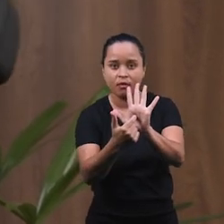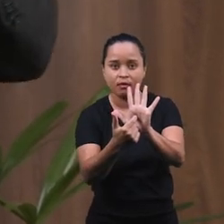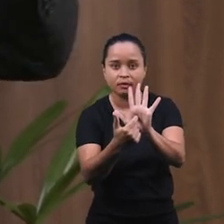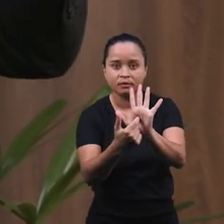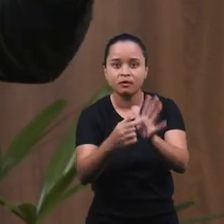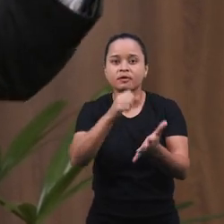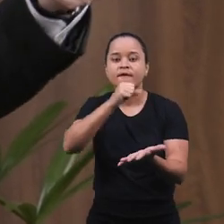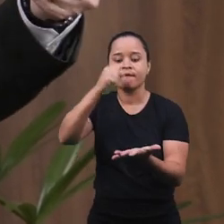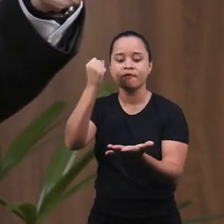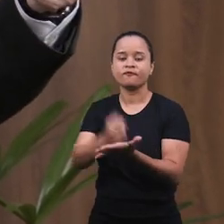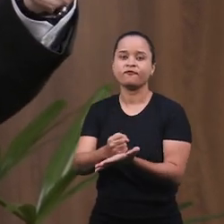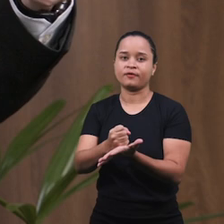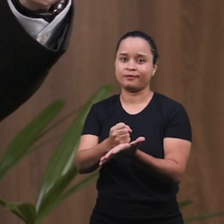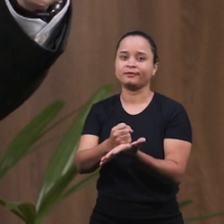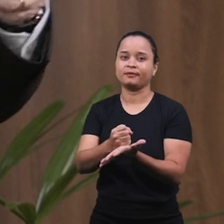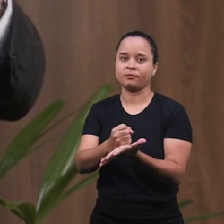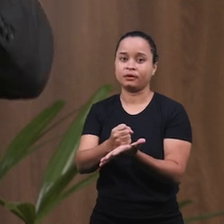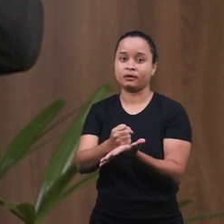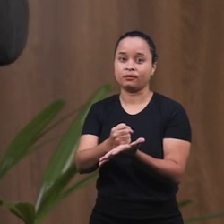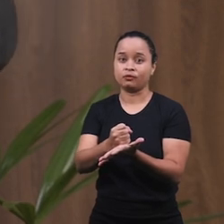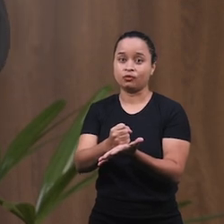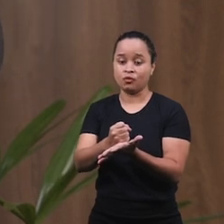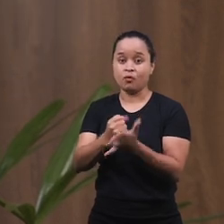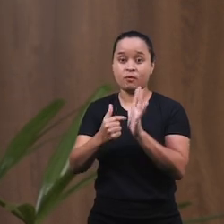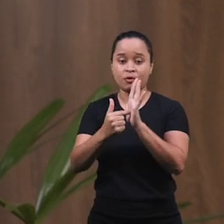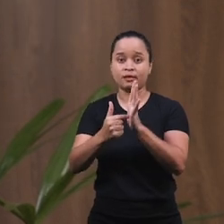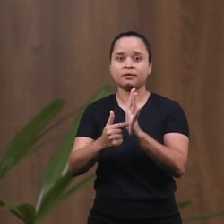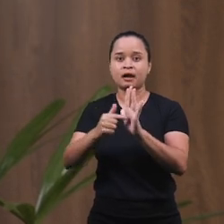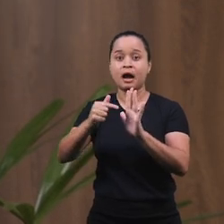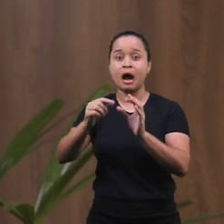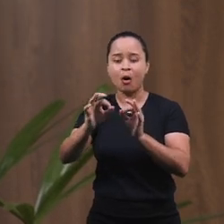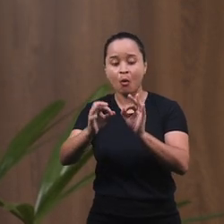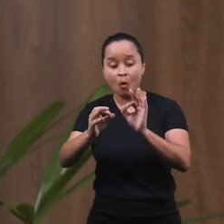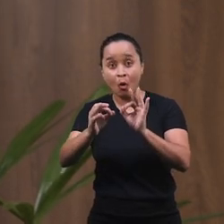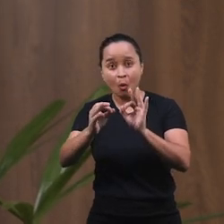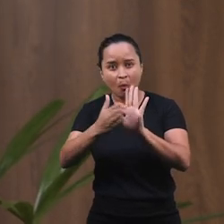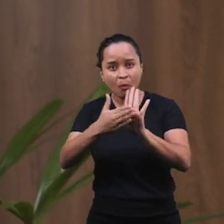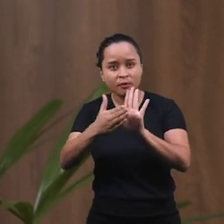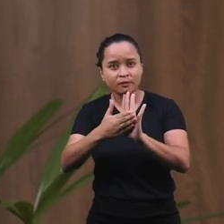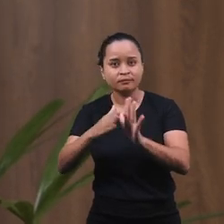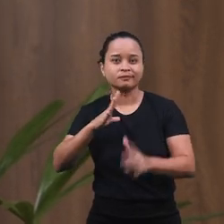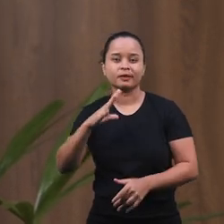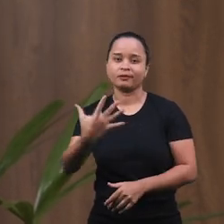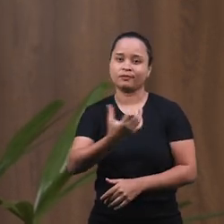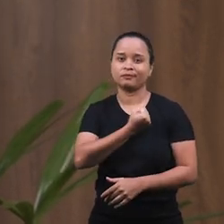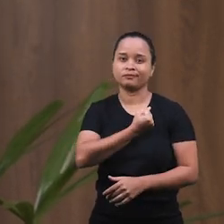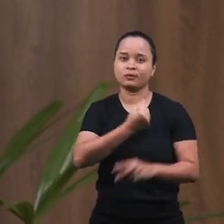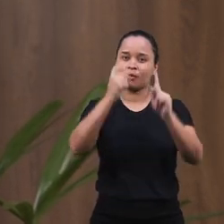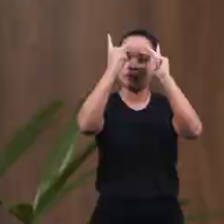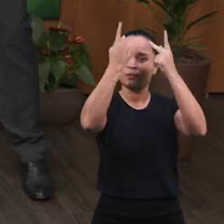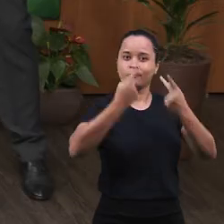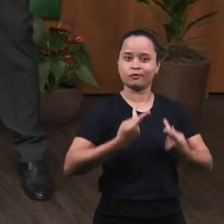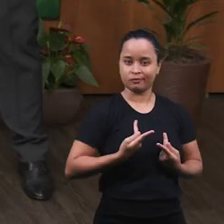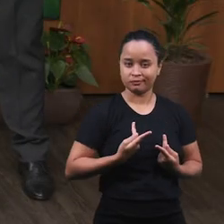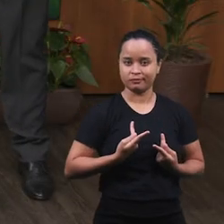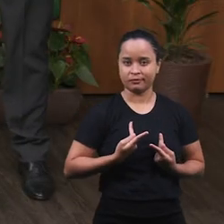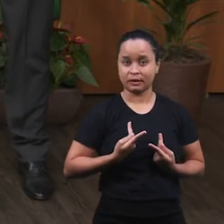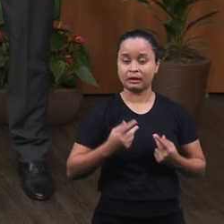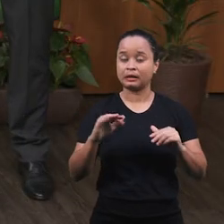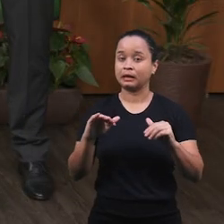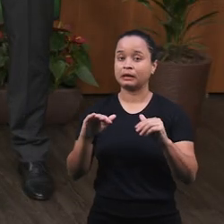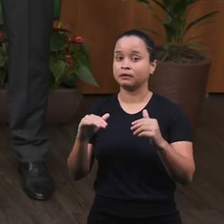se donne depuis l'Ancien Testament, le projet de salut dans la vie de l'homme.